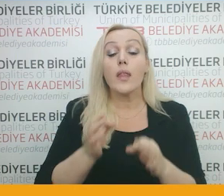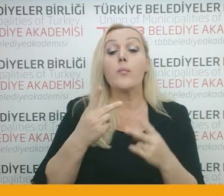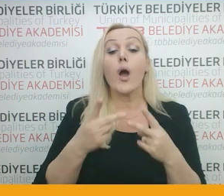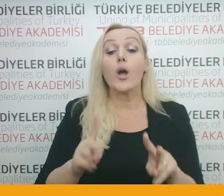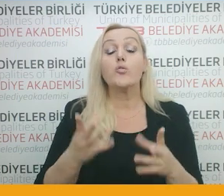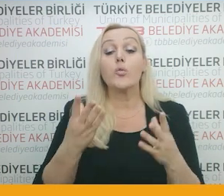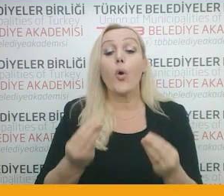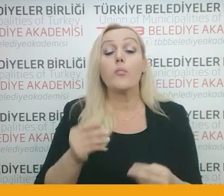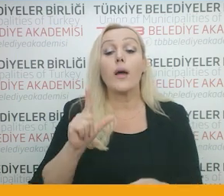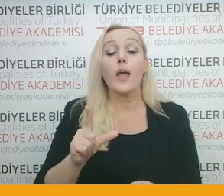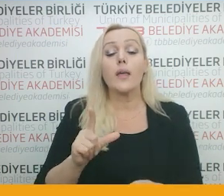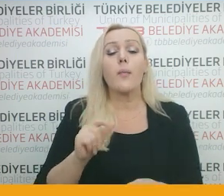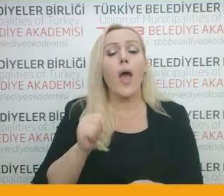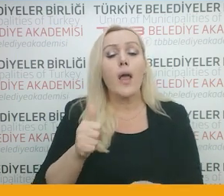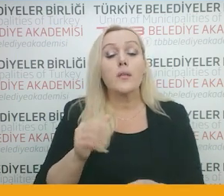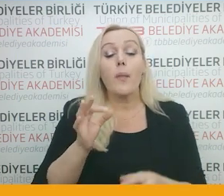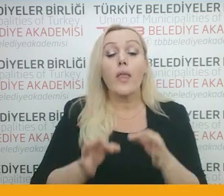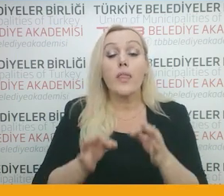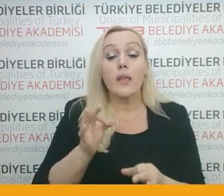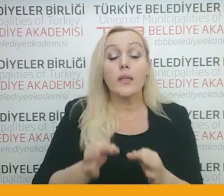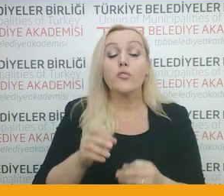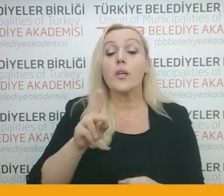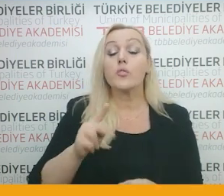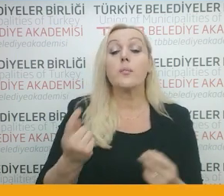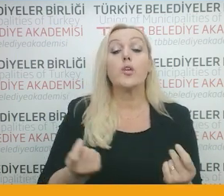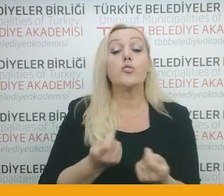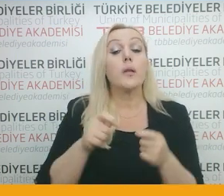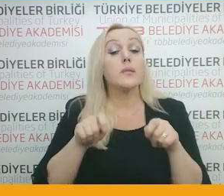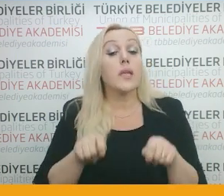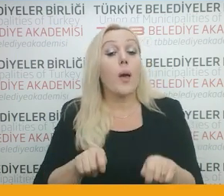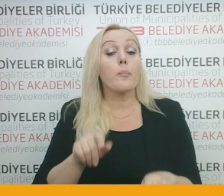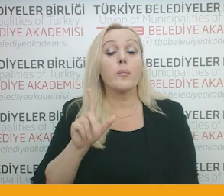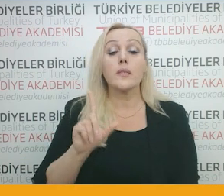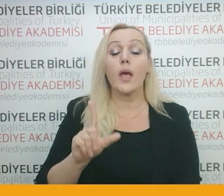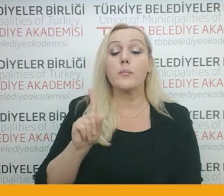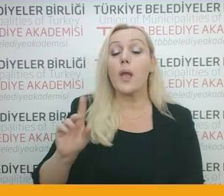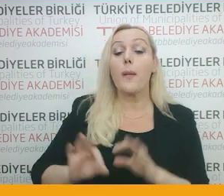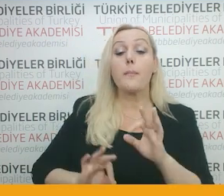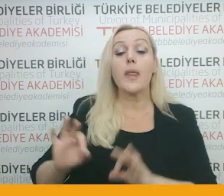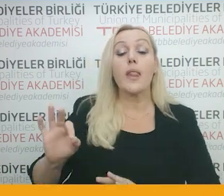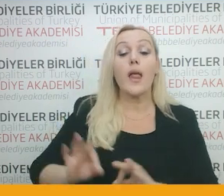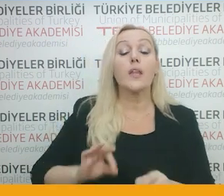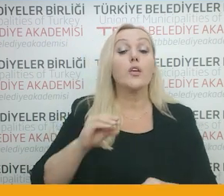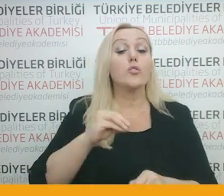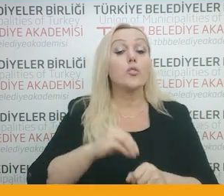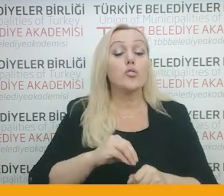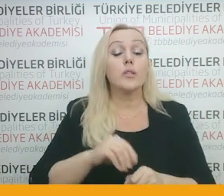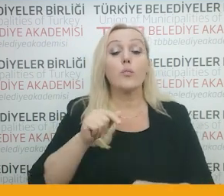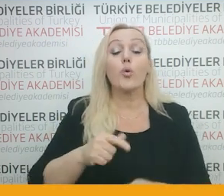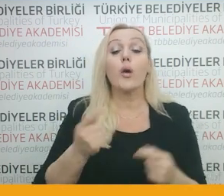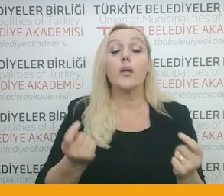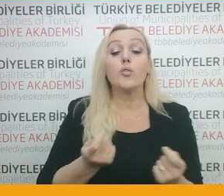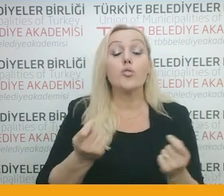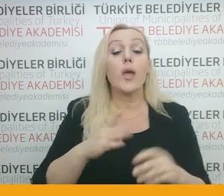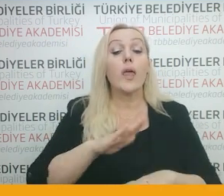Her an denetlenebilir gibi işlerimizi yapmamız gerekiyor. Bir plan dahilinde bu işi yapmamız